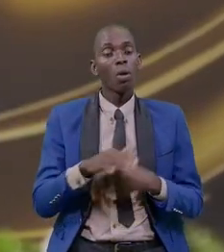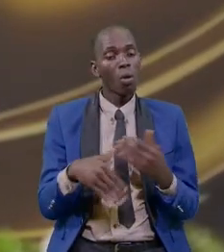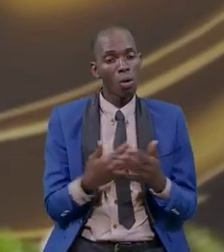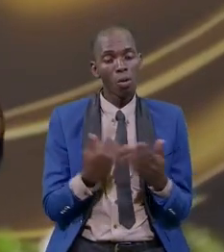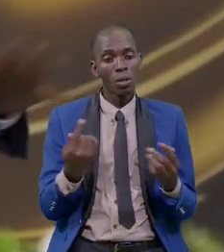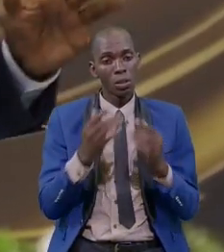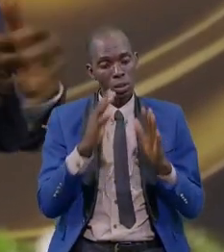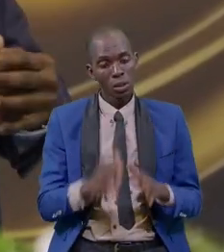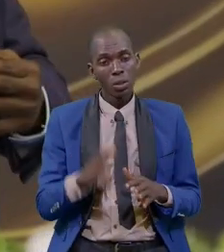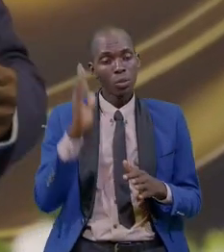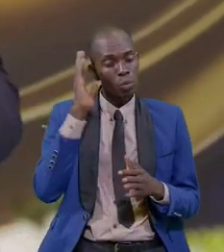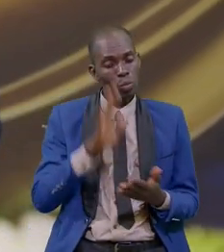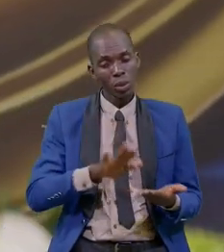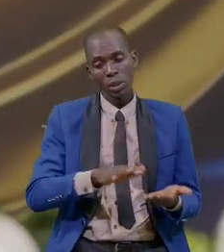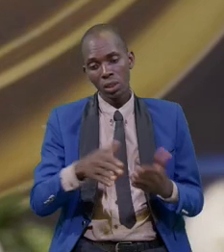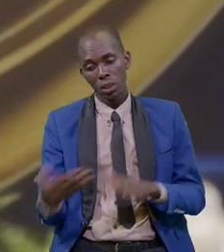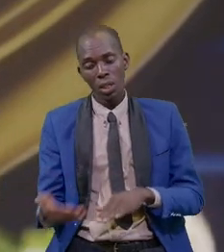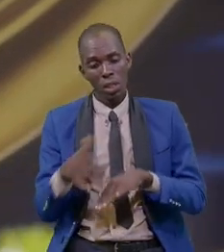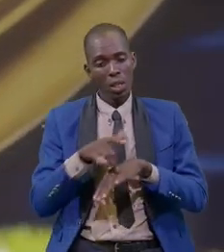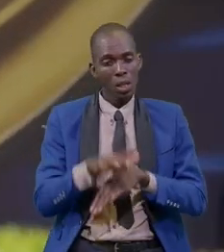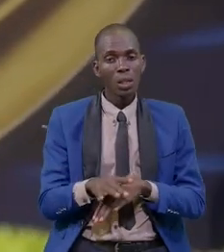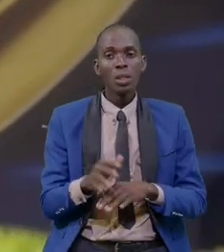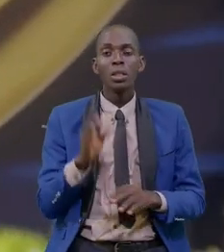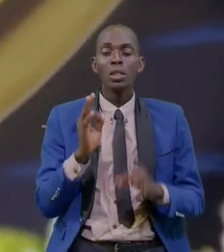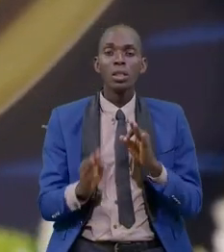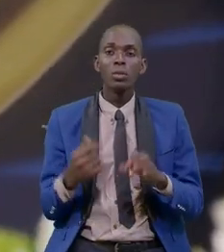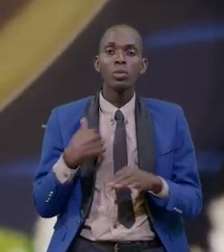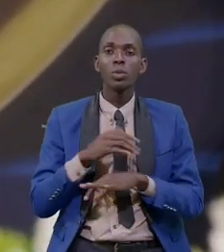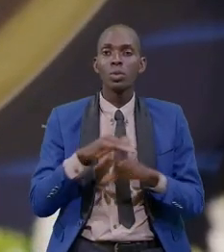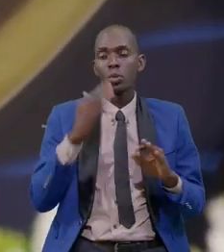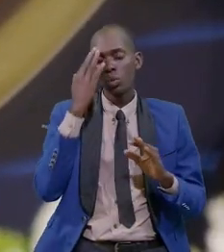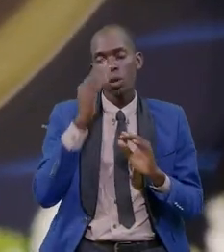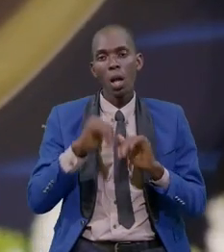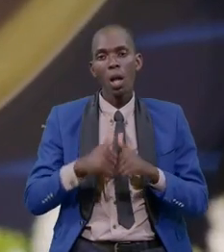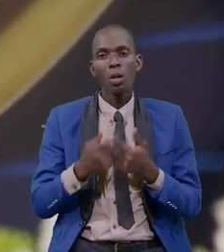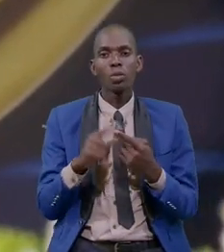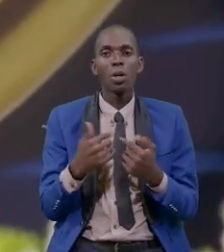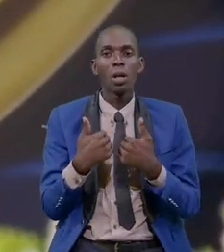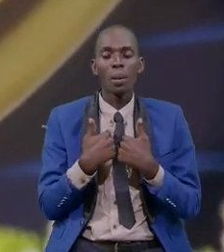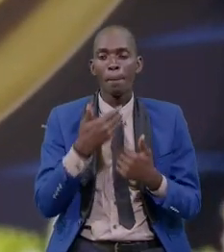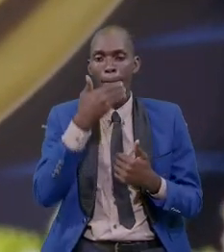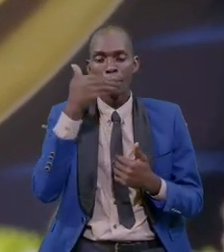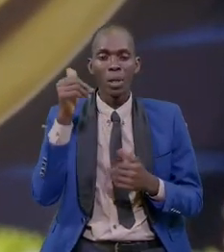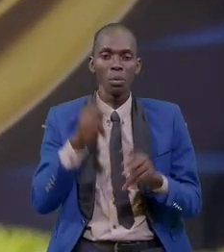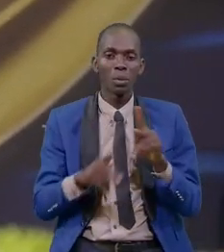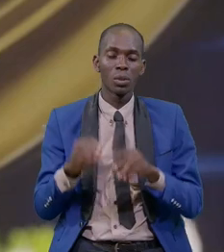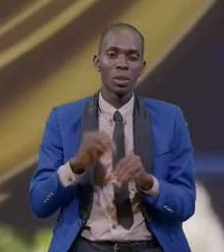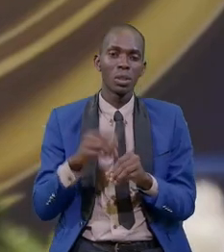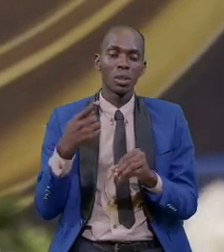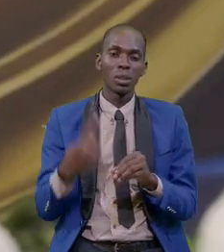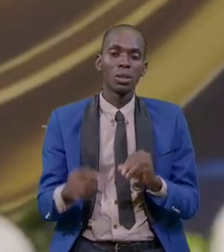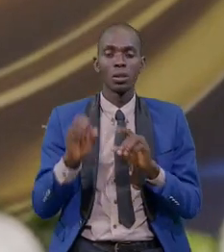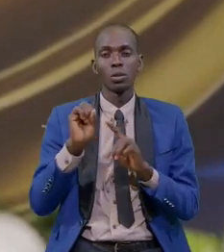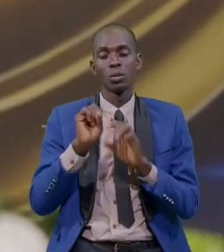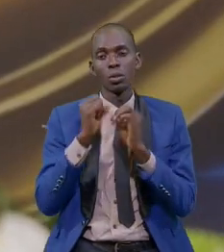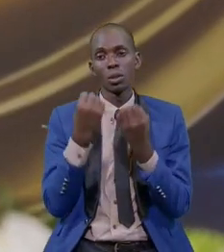vont mourir plus que avant leur temps. S'ils ne savent pas comment leur montrer d'être de bonnes personnes dans la société. Et c'est pour cette raison que nous